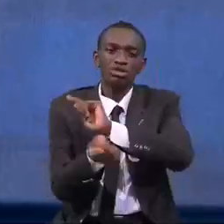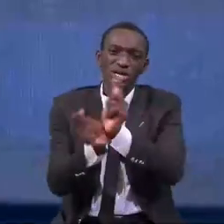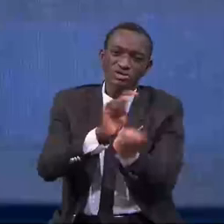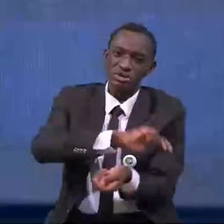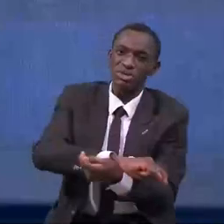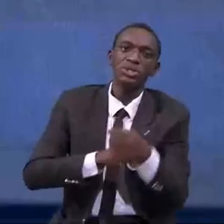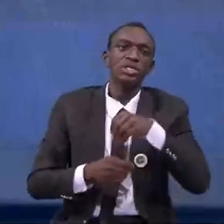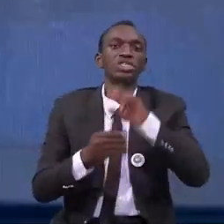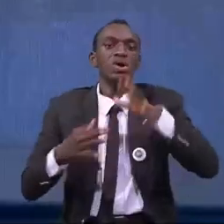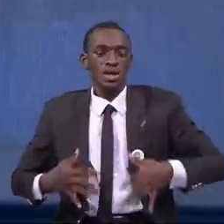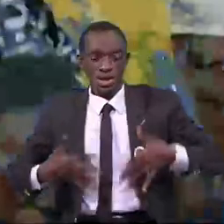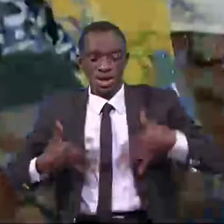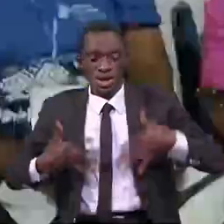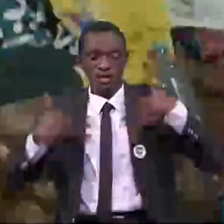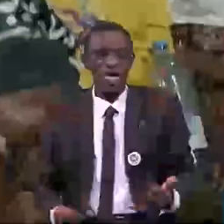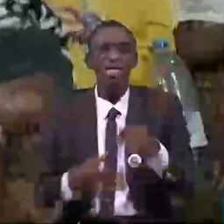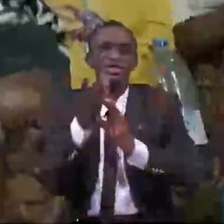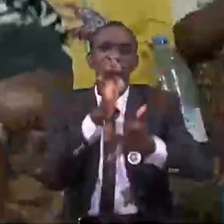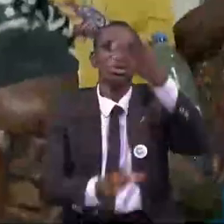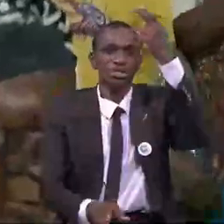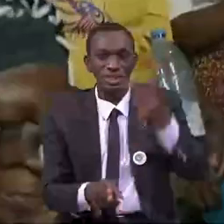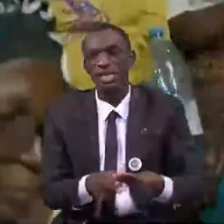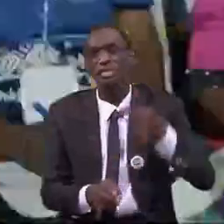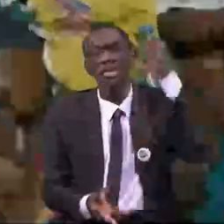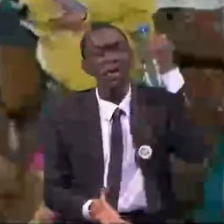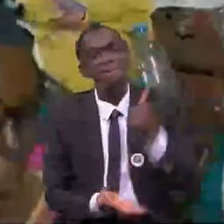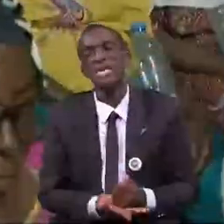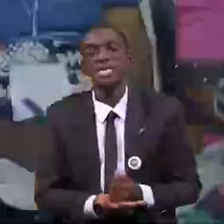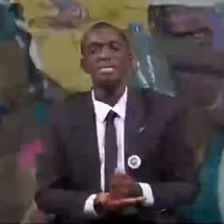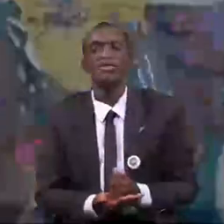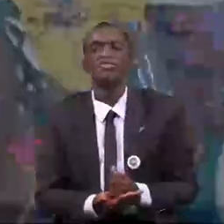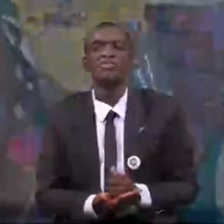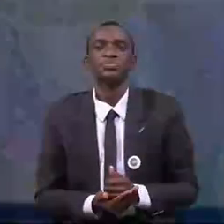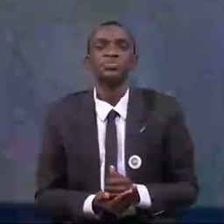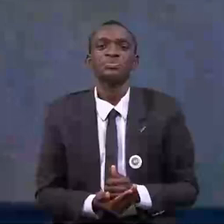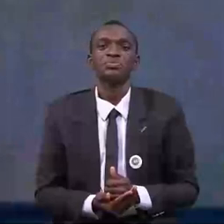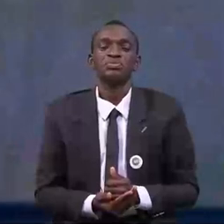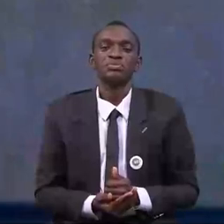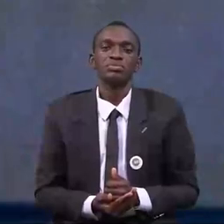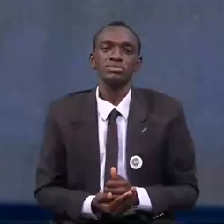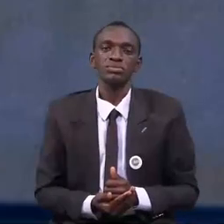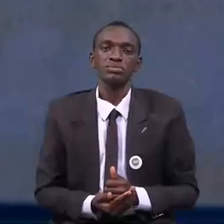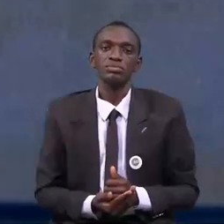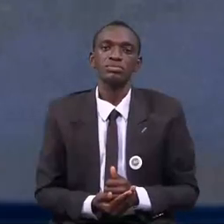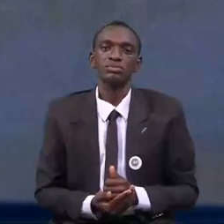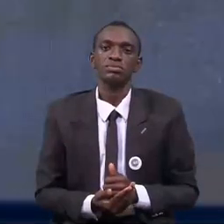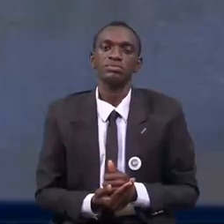âme il y aura une transformation dans votre vie ce soir au nom de